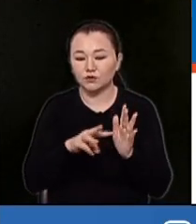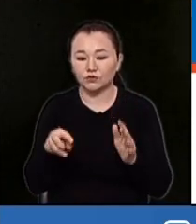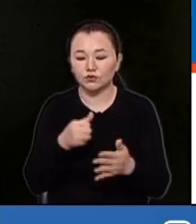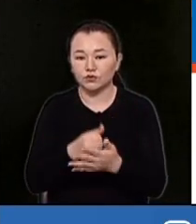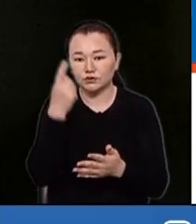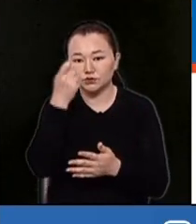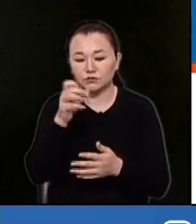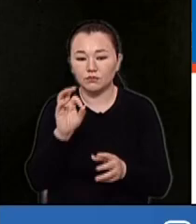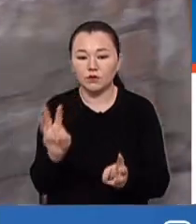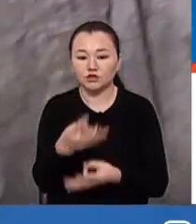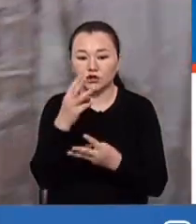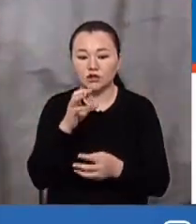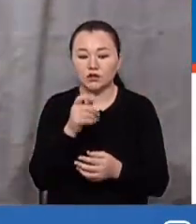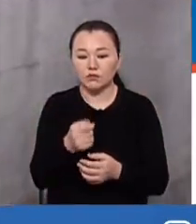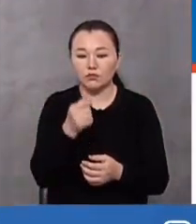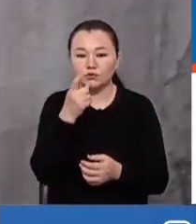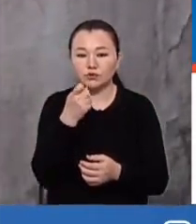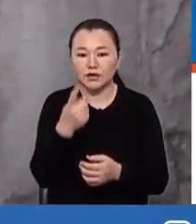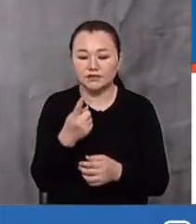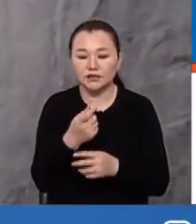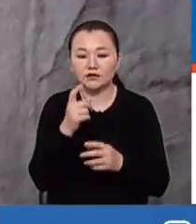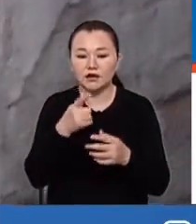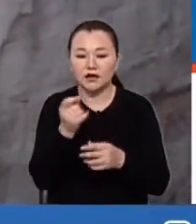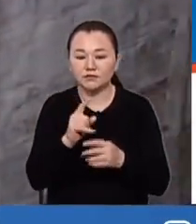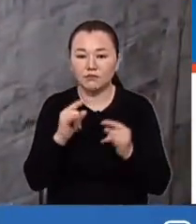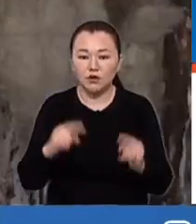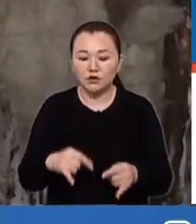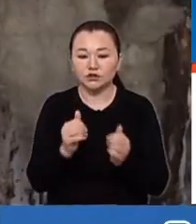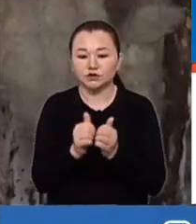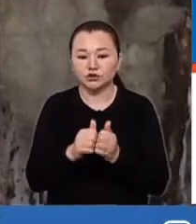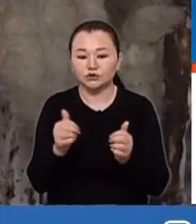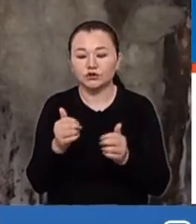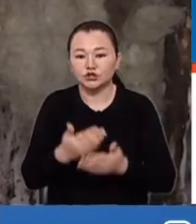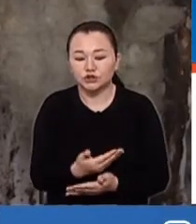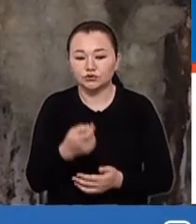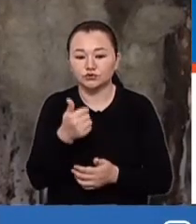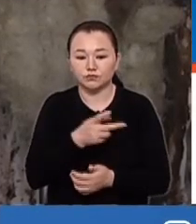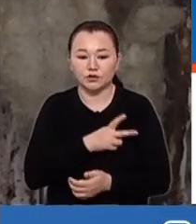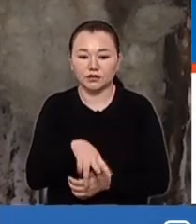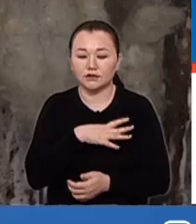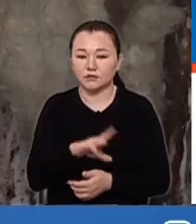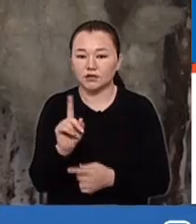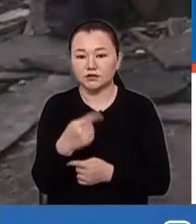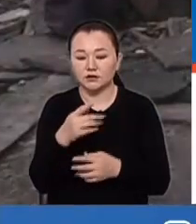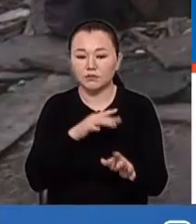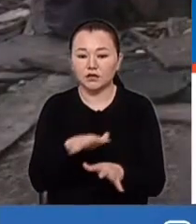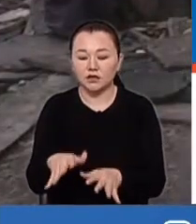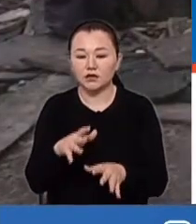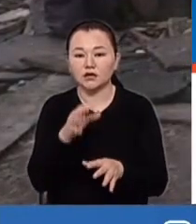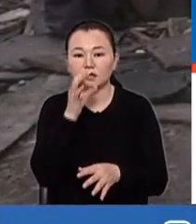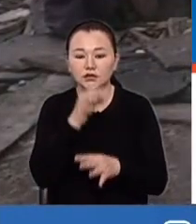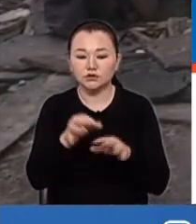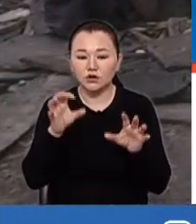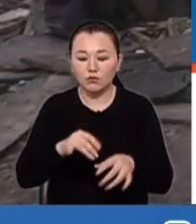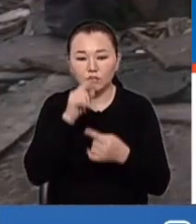сообщения о пожаре на пульт 101. В доме находился газовый баллон, а за стеной жили соседи, которые едва не погибли. Единственная мера, предусмотренная